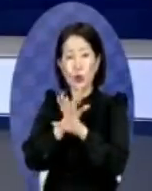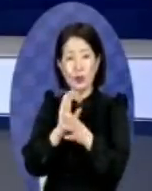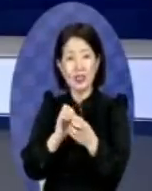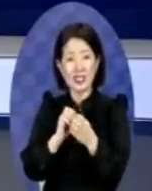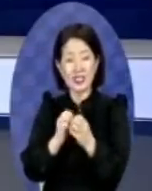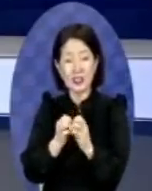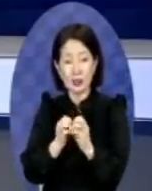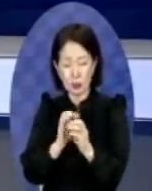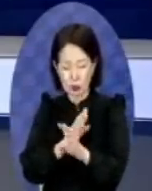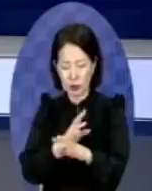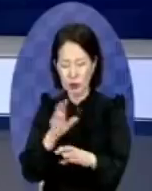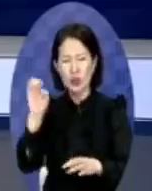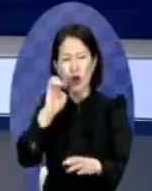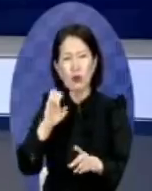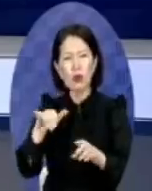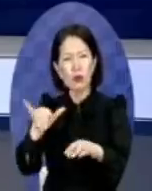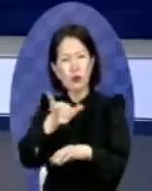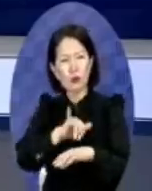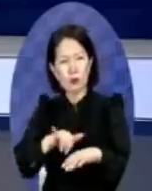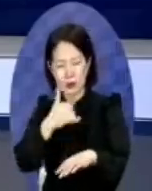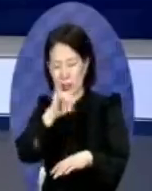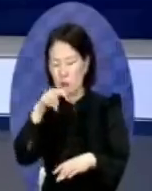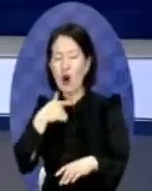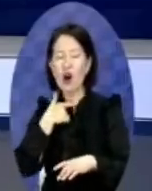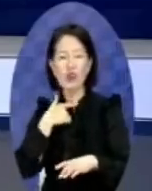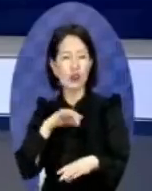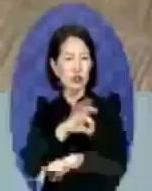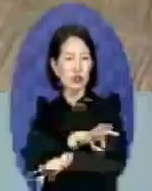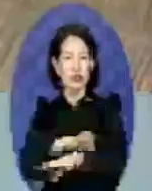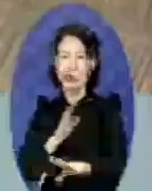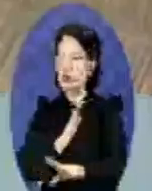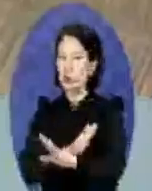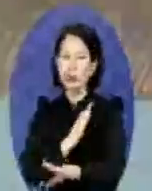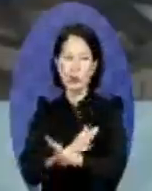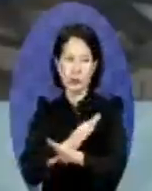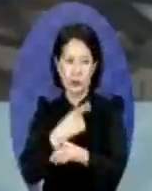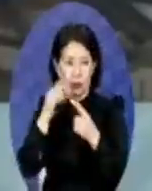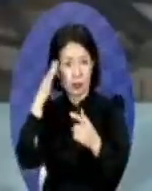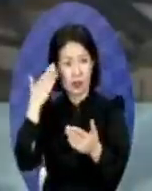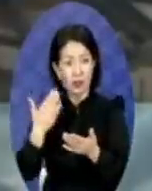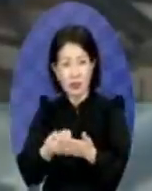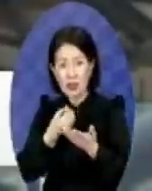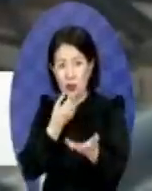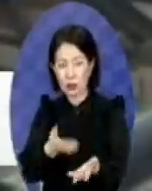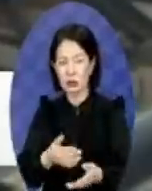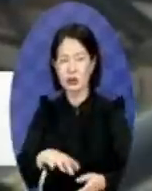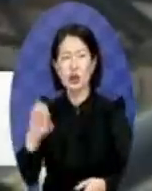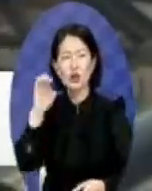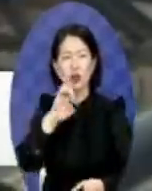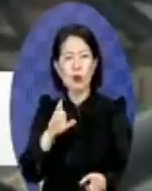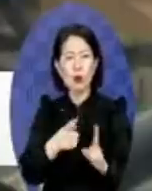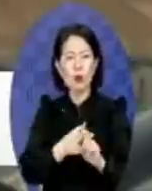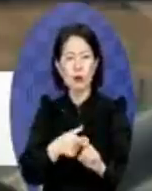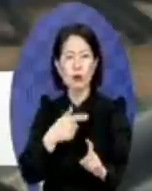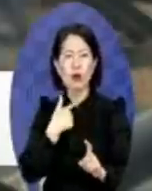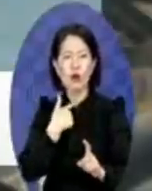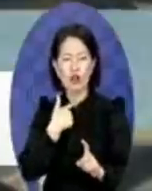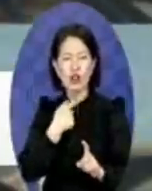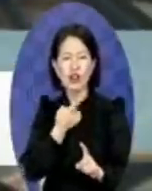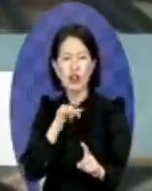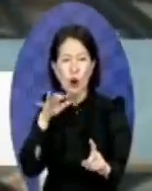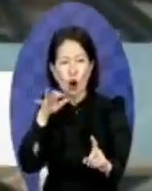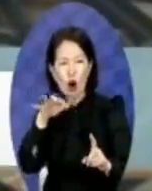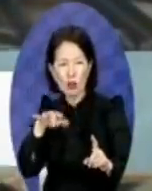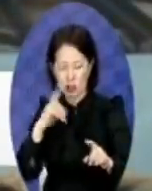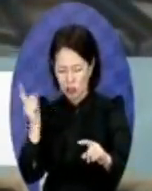орон уг хоолон одоо төслийг зогсоох асуудлыг гаргаж ирээд байгаа юм аа. Европын холбооны хувьд хийн хоолойг өөрийн эрчим хүчний журмын дагуу тавих